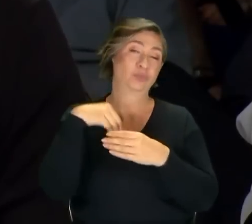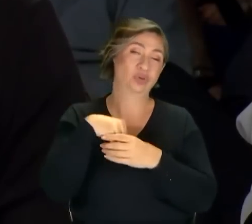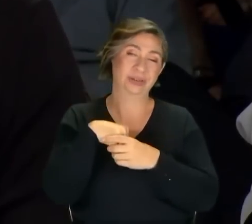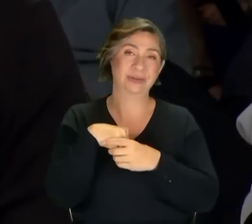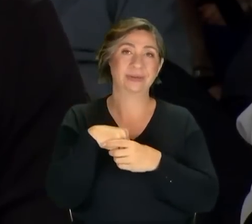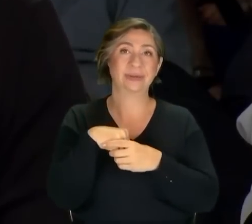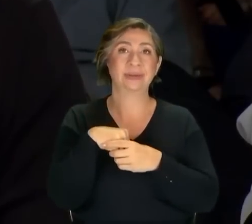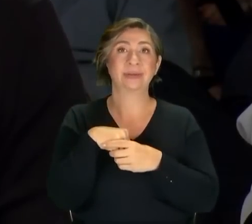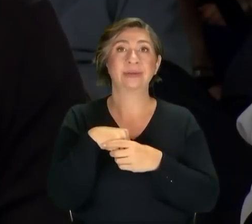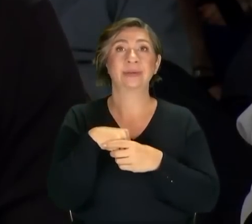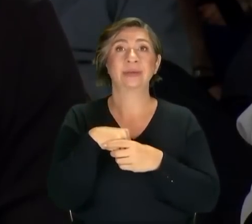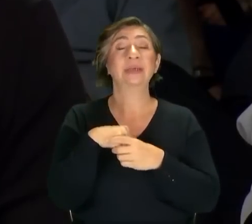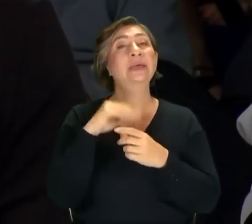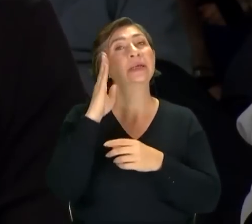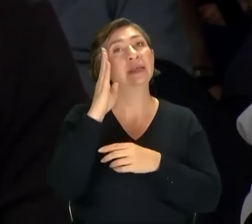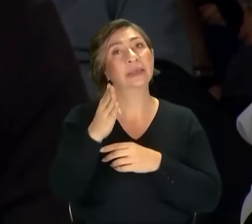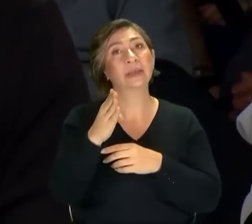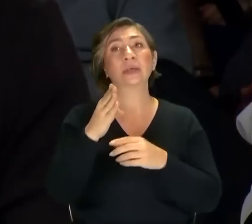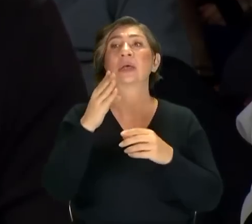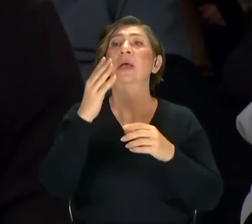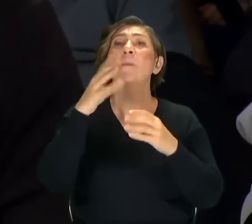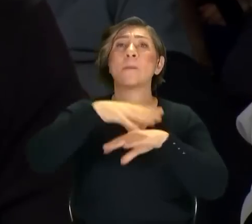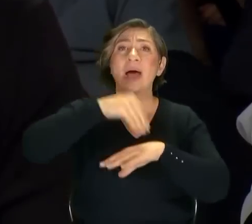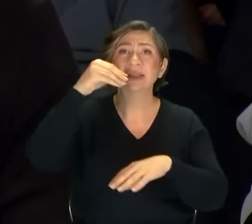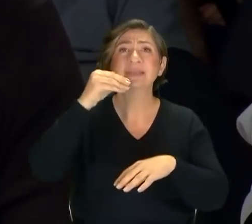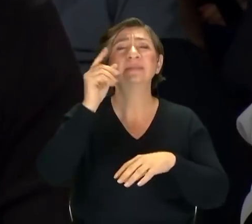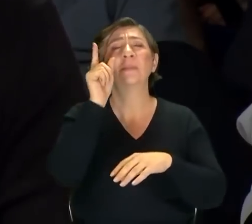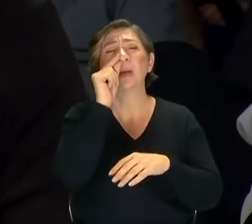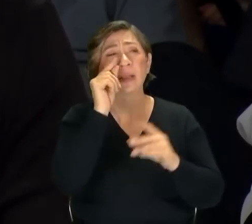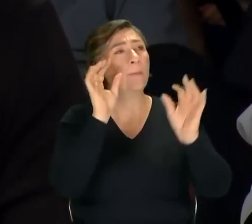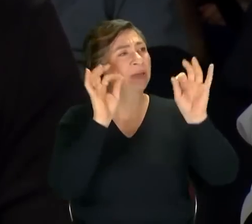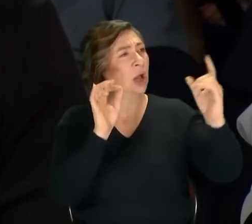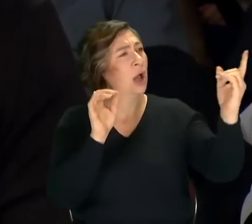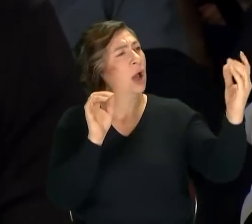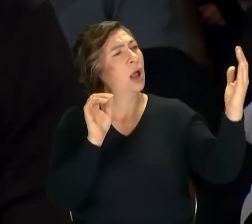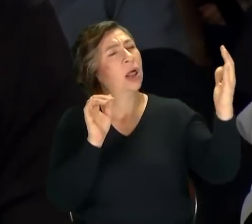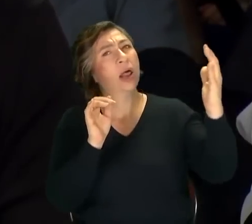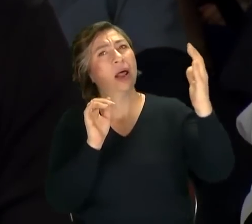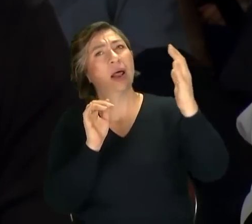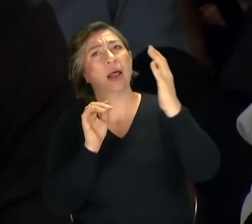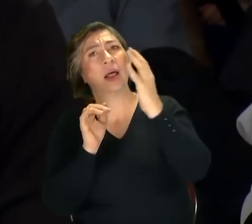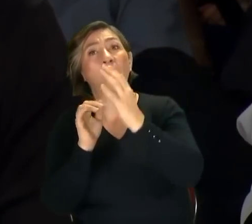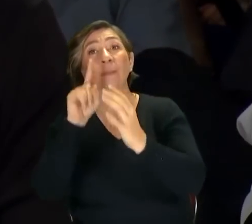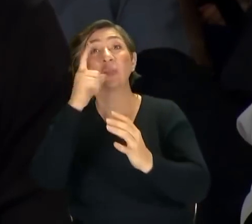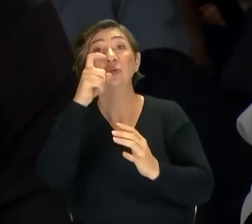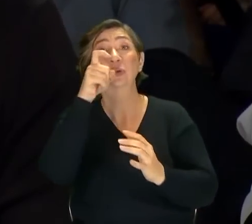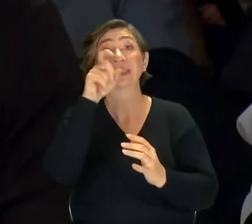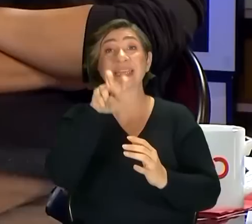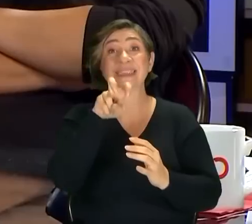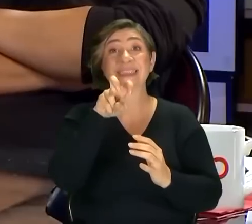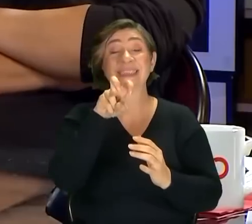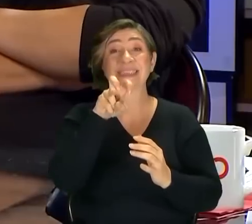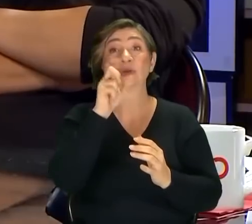için. Hı-hı. Gittik Nusaybin, Silopi, Şırnak en doğudan en batıya kadar o dönemde 98 döneminde hatta